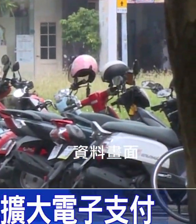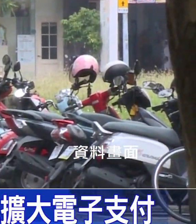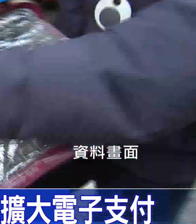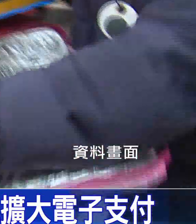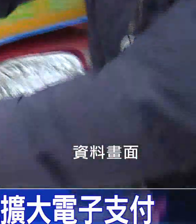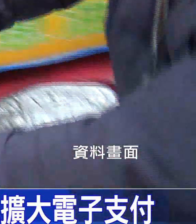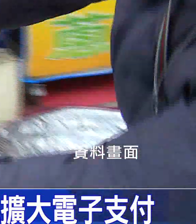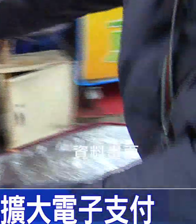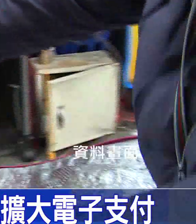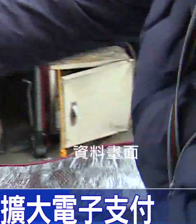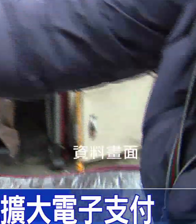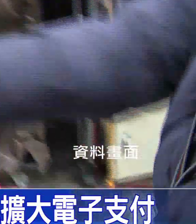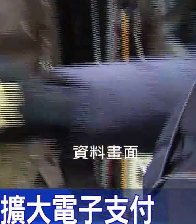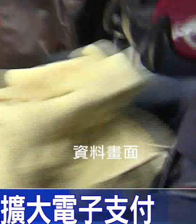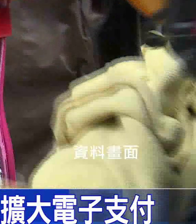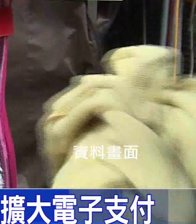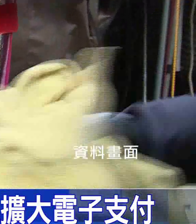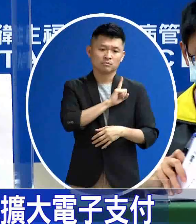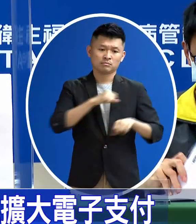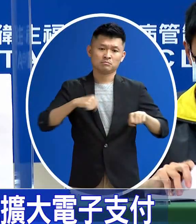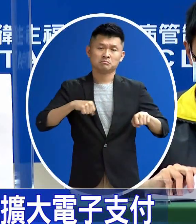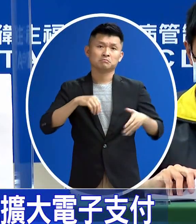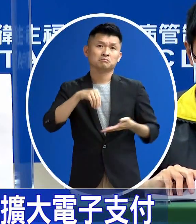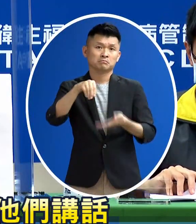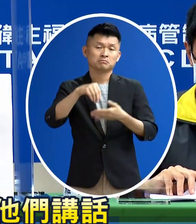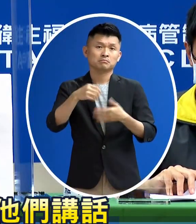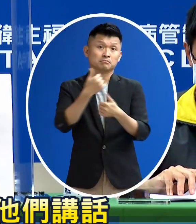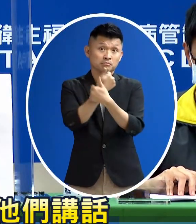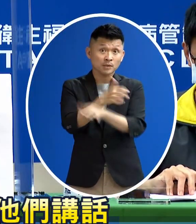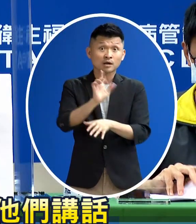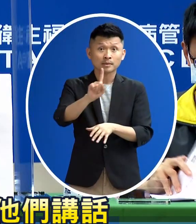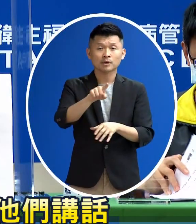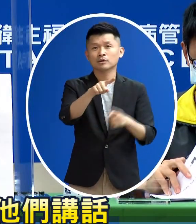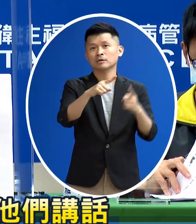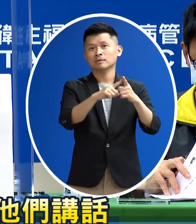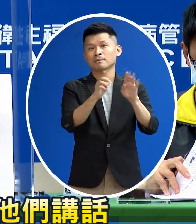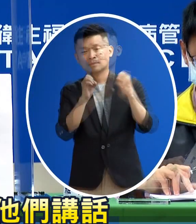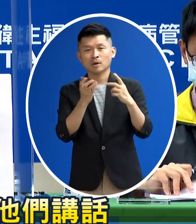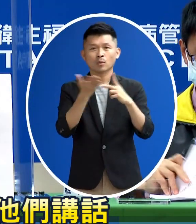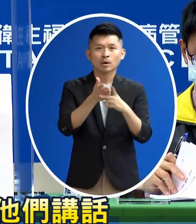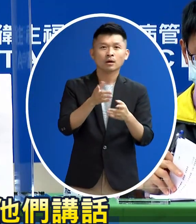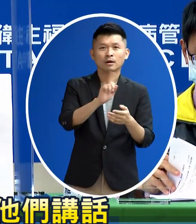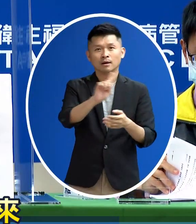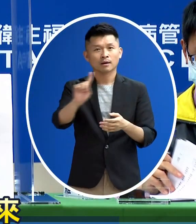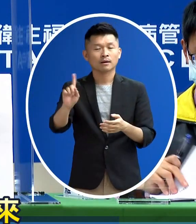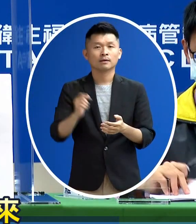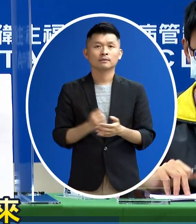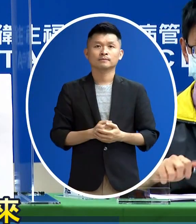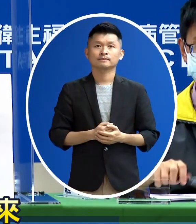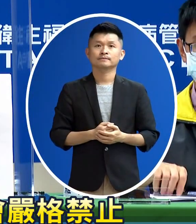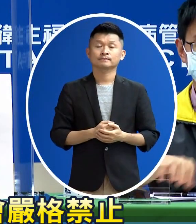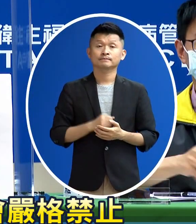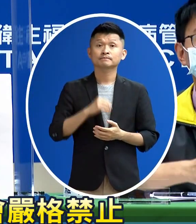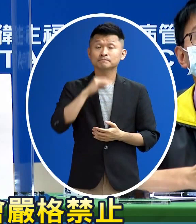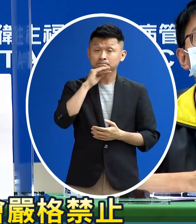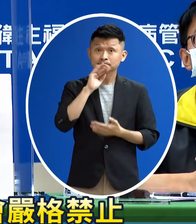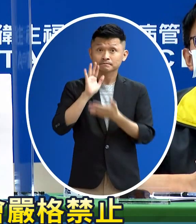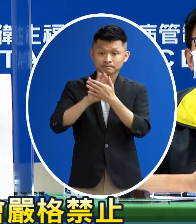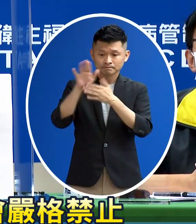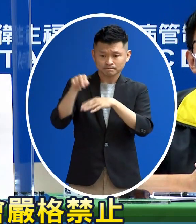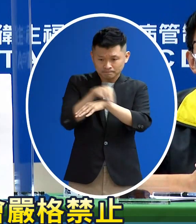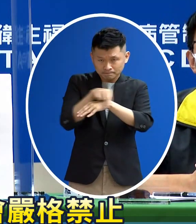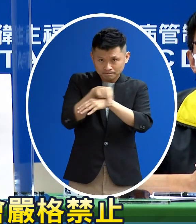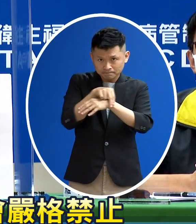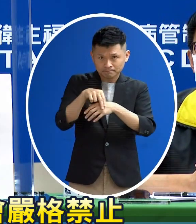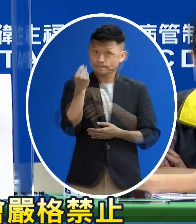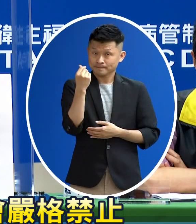员工会讨论出了五大共识。 有一些人就会开门来跟他们讲话，那这个我们将来在一定的办法里面，我们会